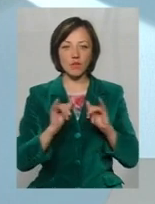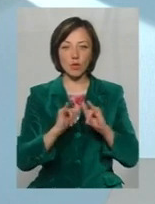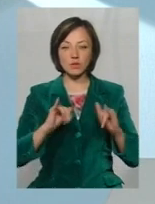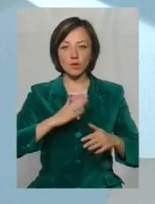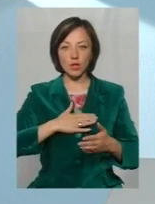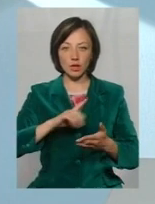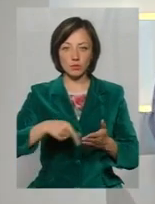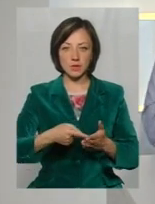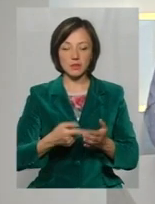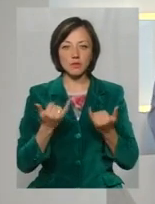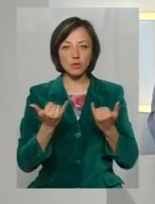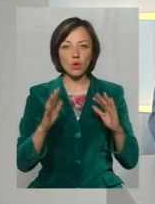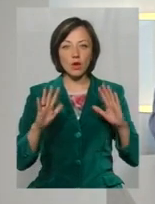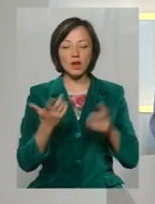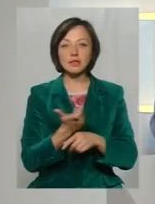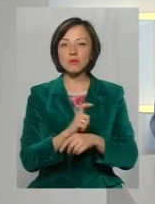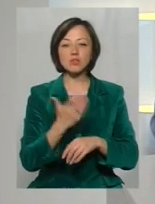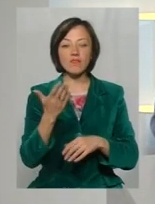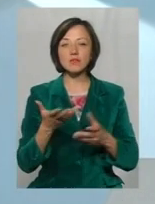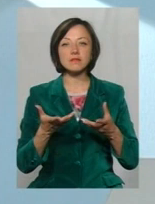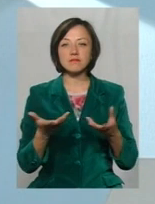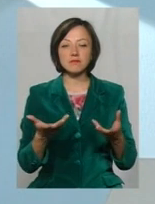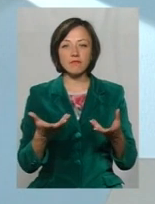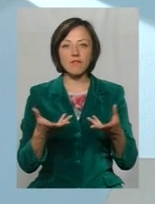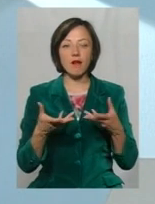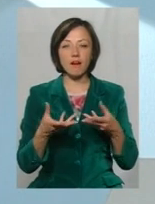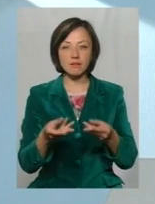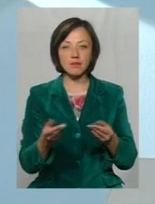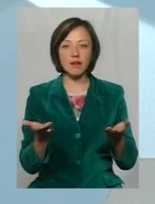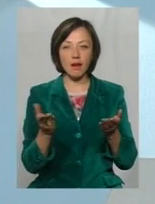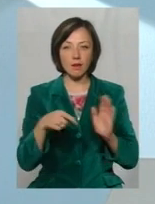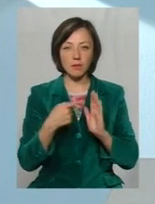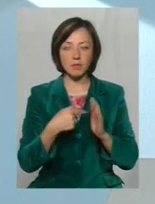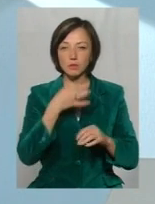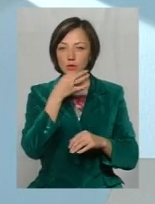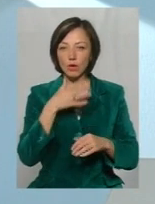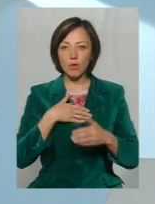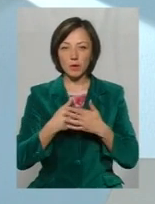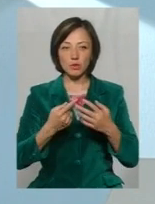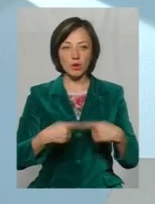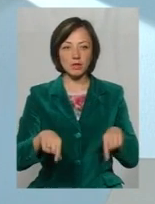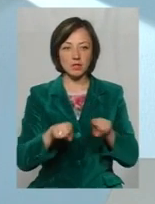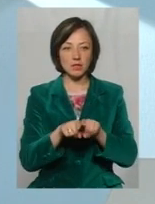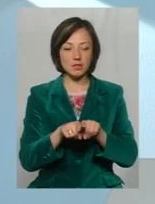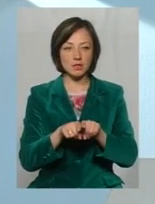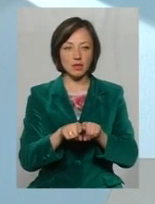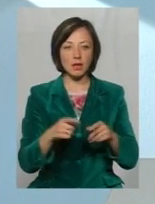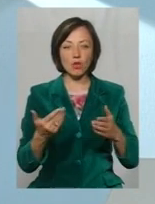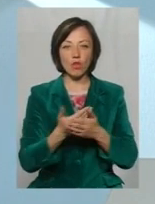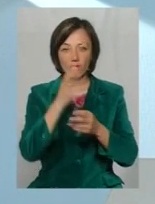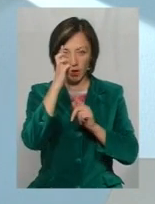нашого міста. От цього разу найбільше які вас вразили? Мені дуже сподобалися проекти громадської організації